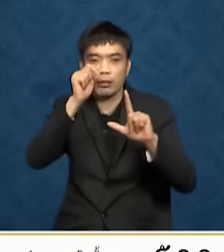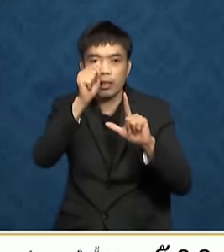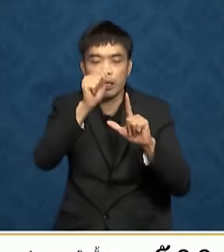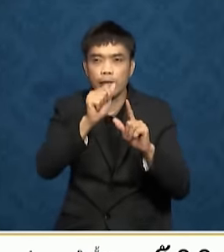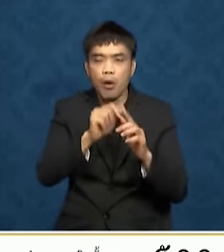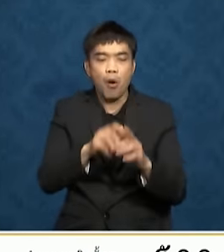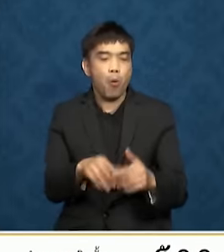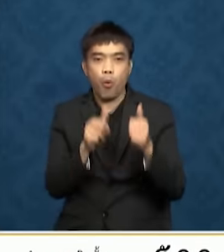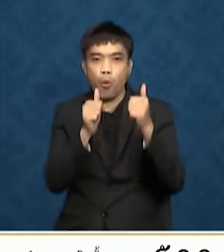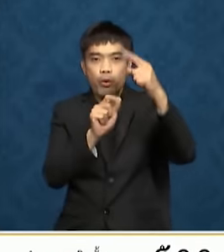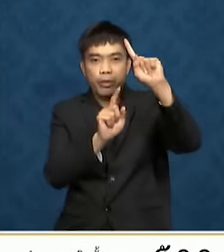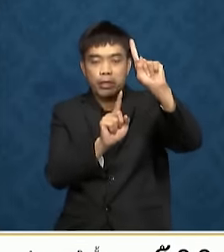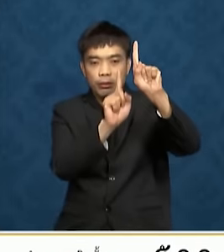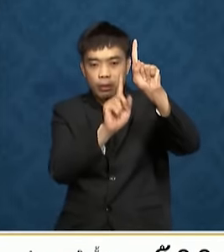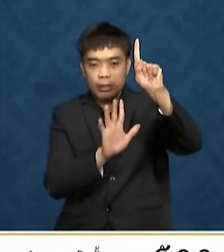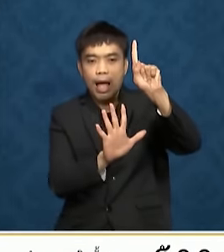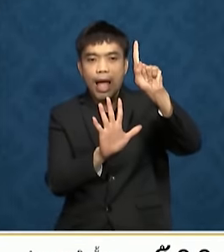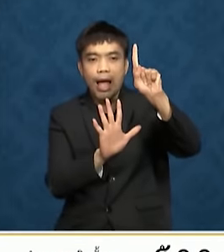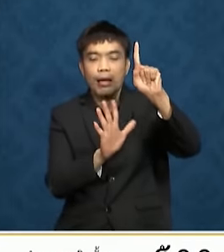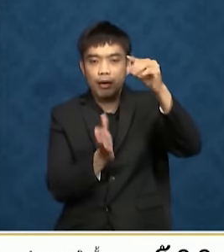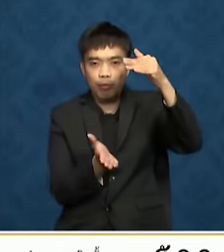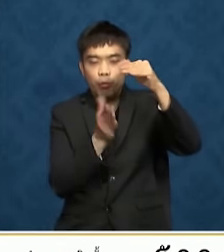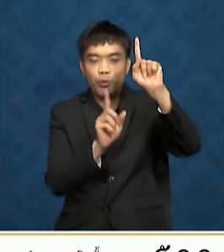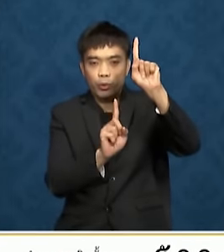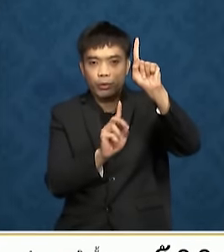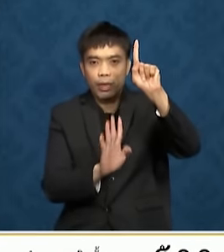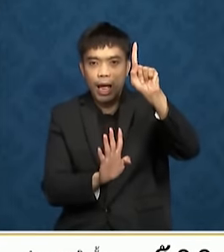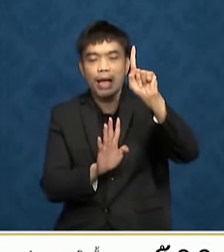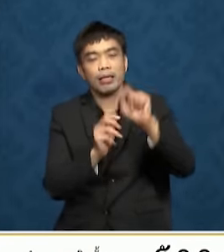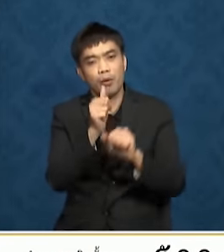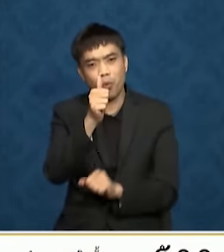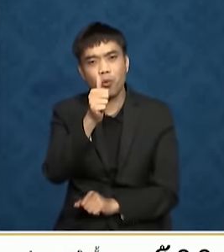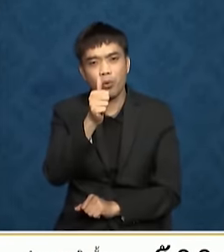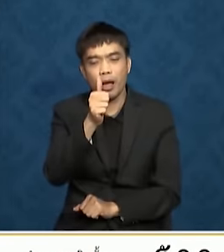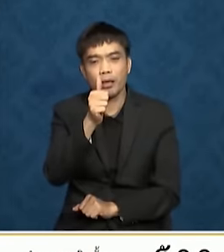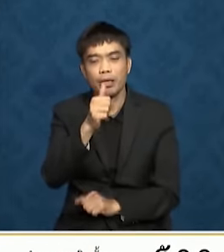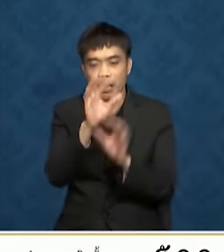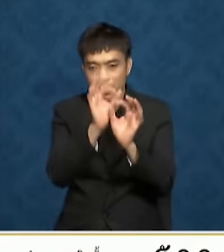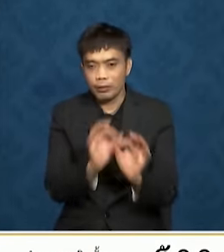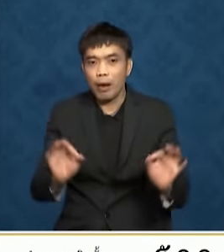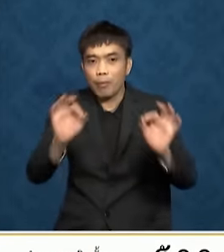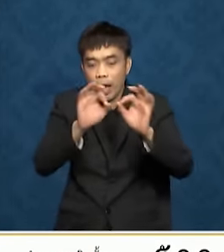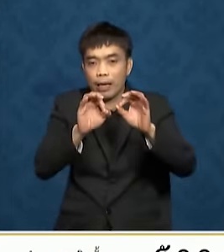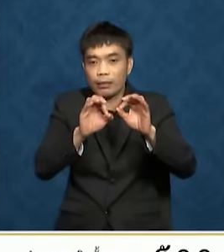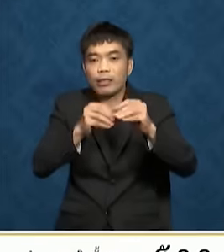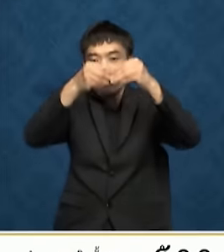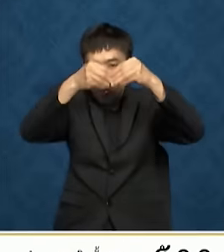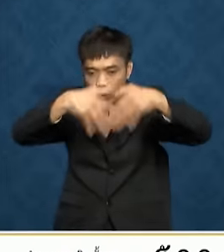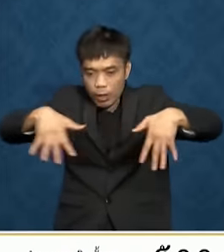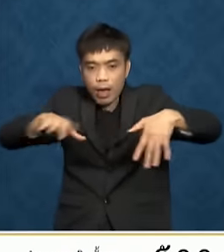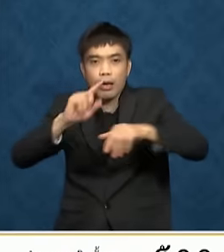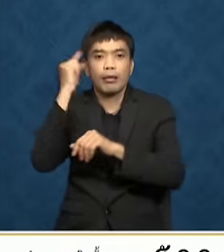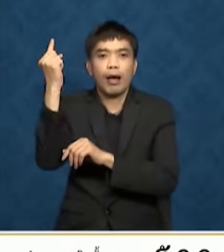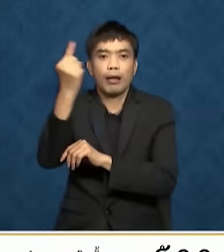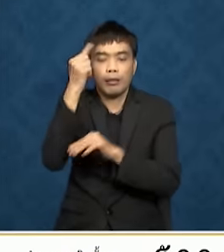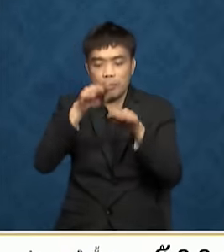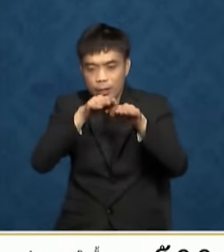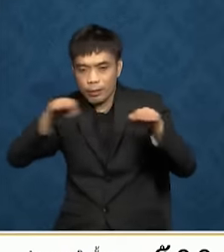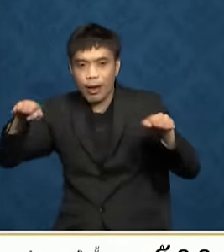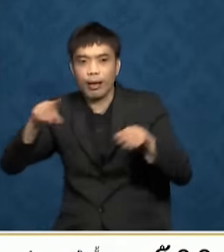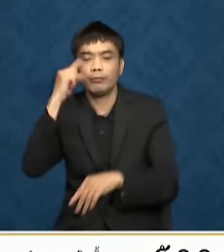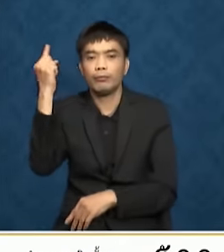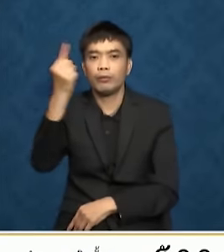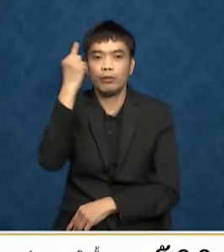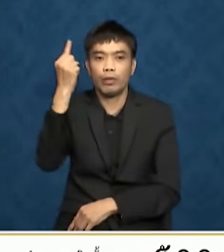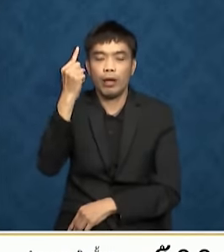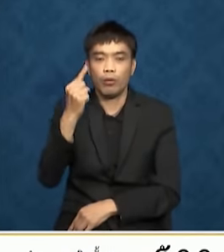ทอปไมาตลอดแต่สิ่งที่มันมีปัญหามันคือโครงสร้างพื้นฐานในการท่องเที่ยวครับสิ่งที่ท่านประธานเห็นอยู่ตรงนี้คือ